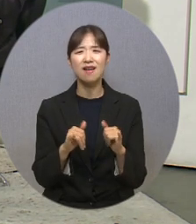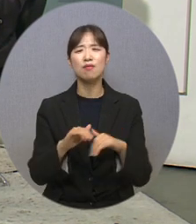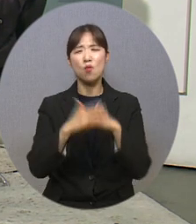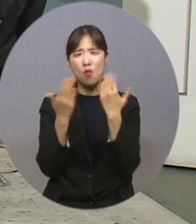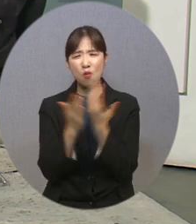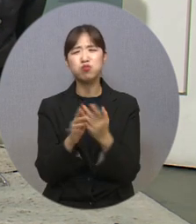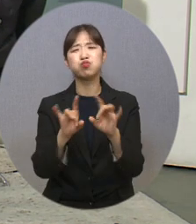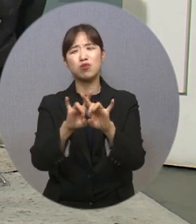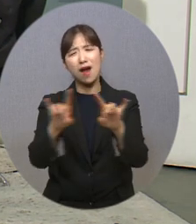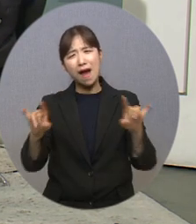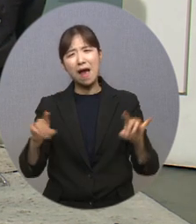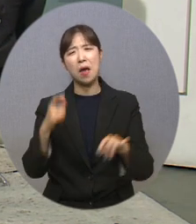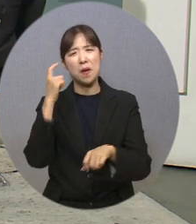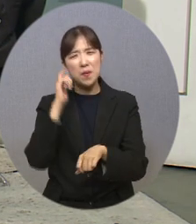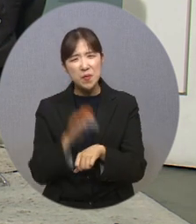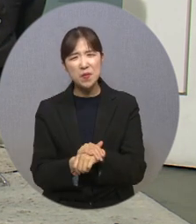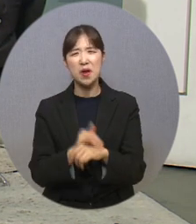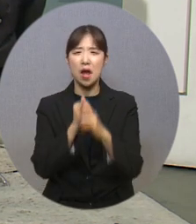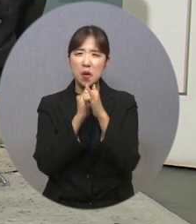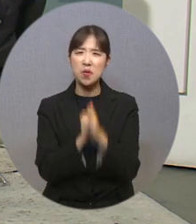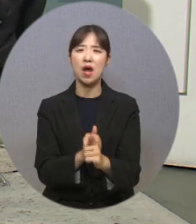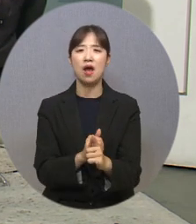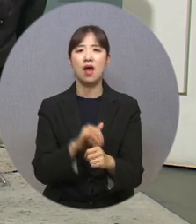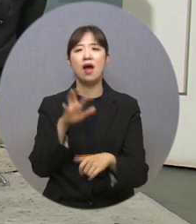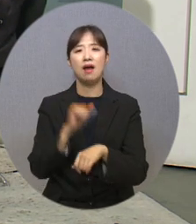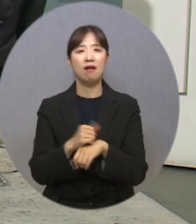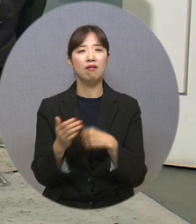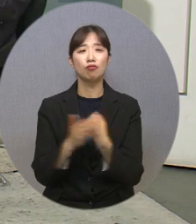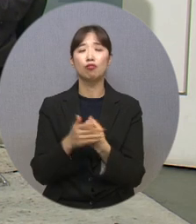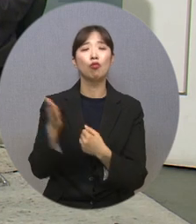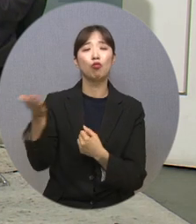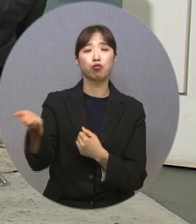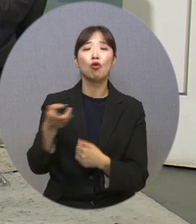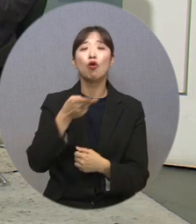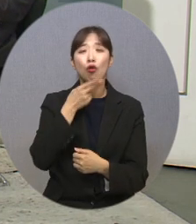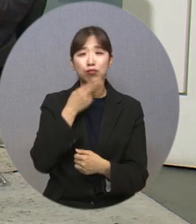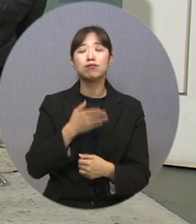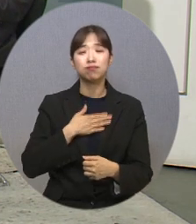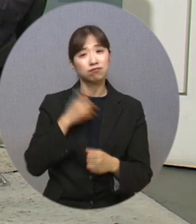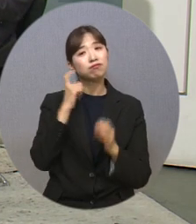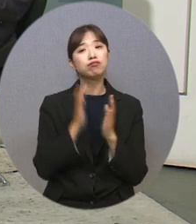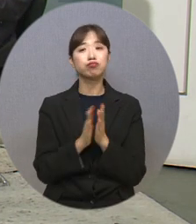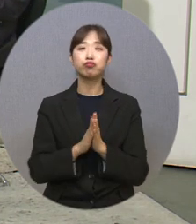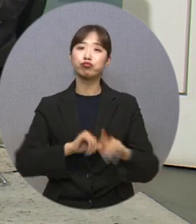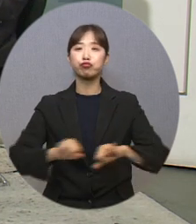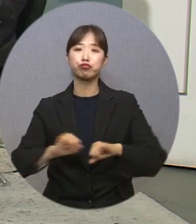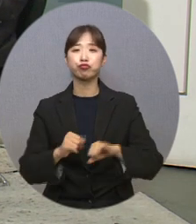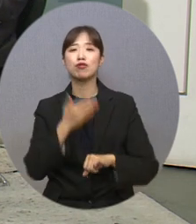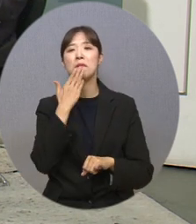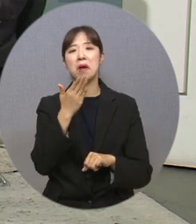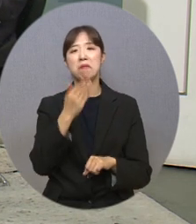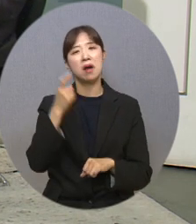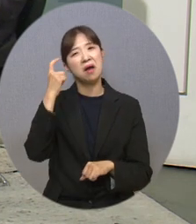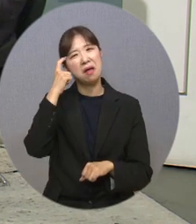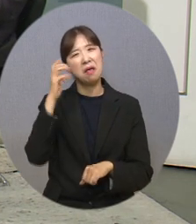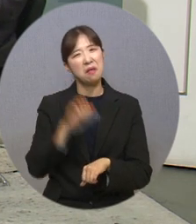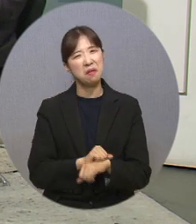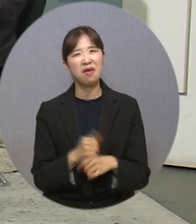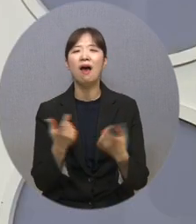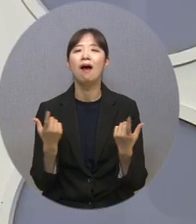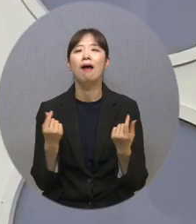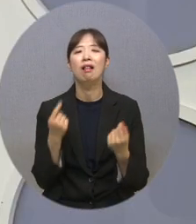각자가 저마다 다 똑똑하고 우수하기 때문에 상대방이 없어도 나는 내 자신 살아갈 수 있다. 너무 머리가 좋아서 그런 게